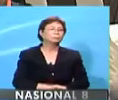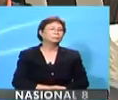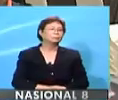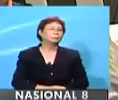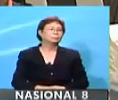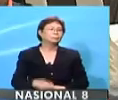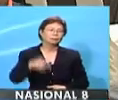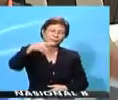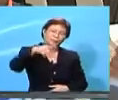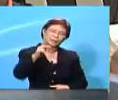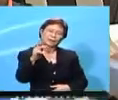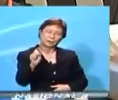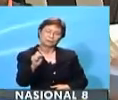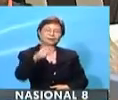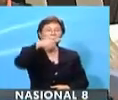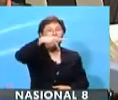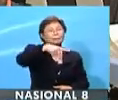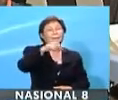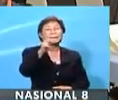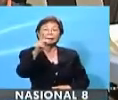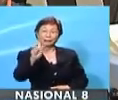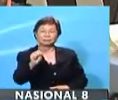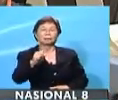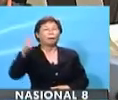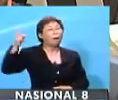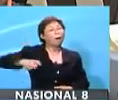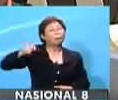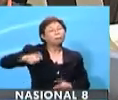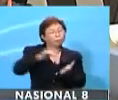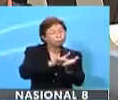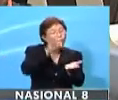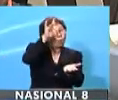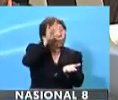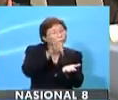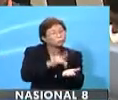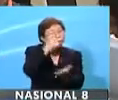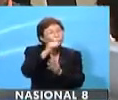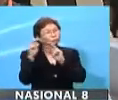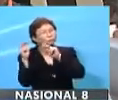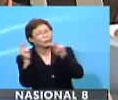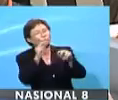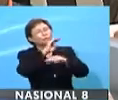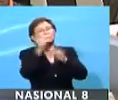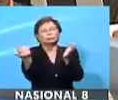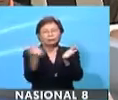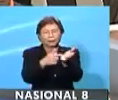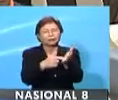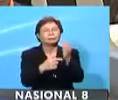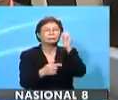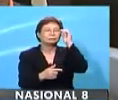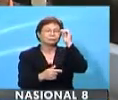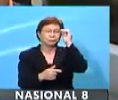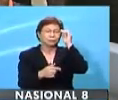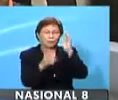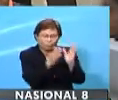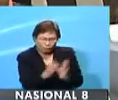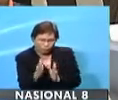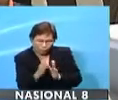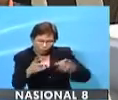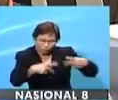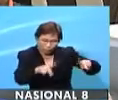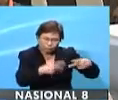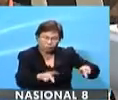Nah, PKS seharusnya mengambil peluang ini untuk melihat semula strategi pemasaran